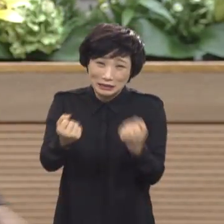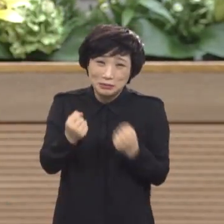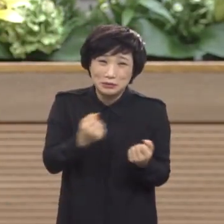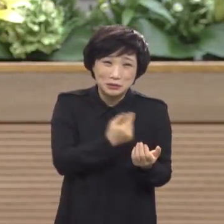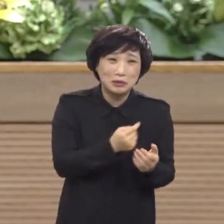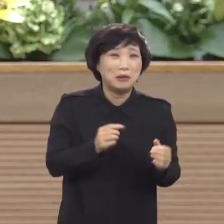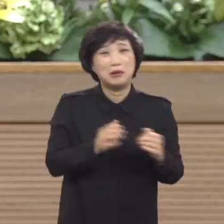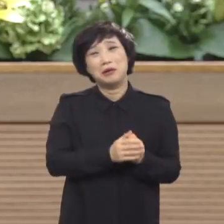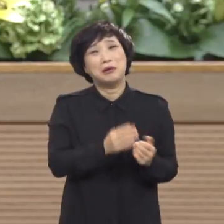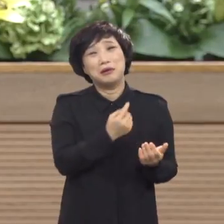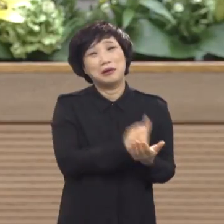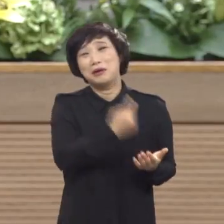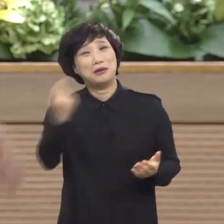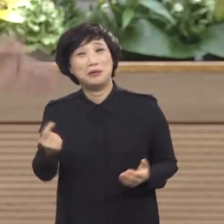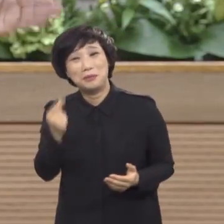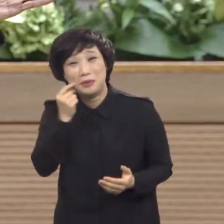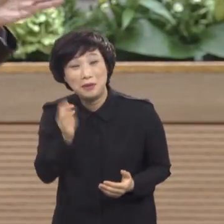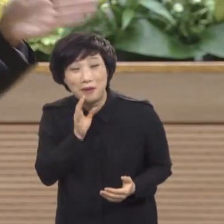힘으로도 안 돼요,